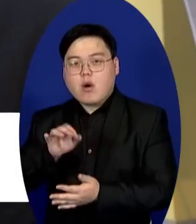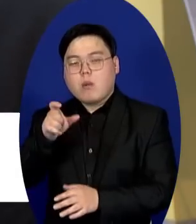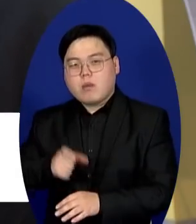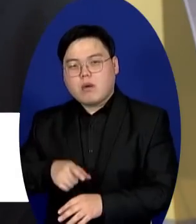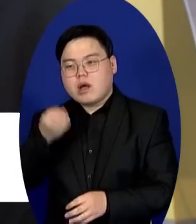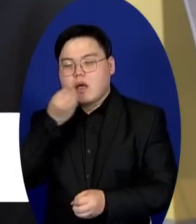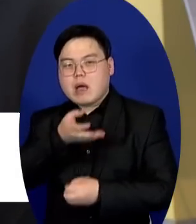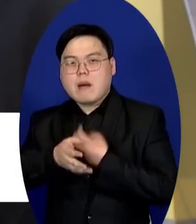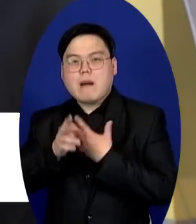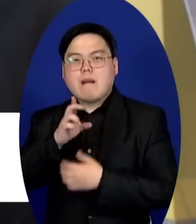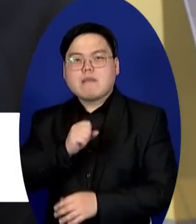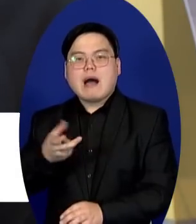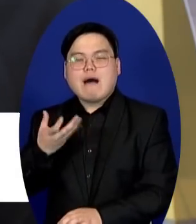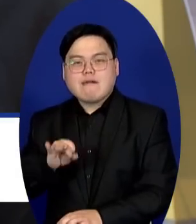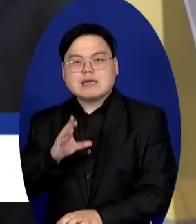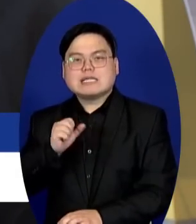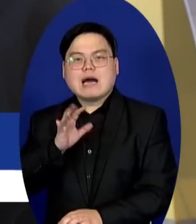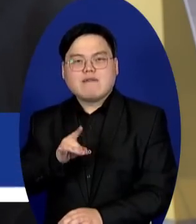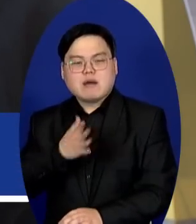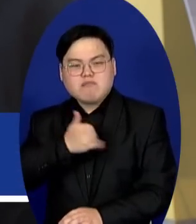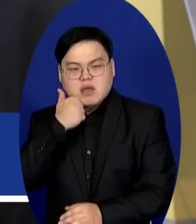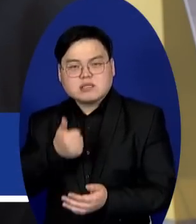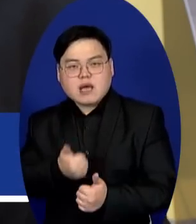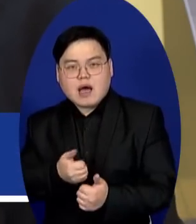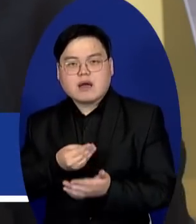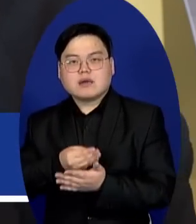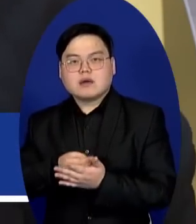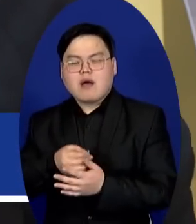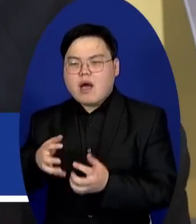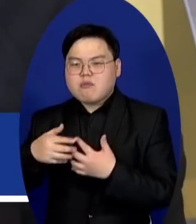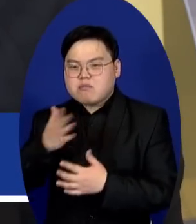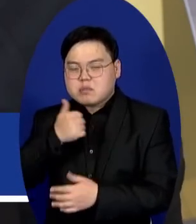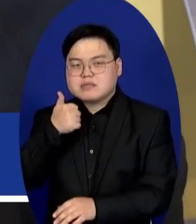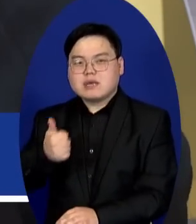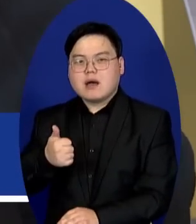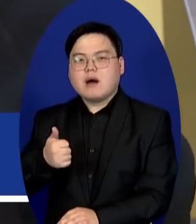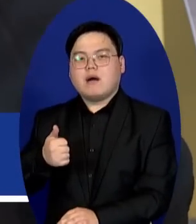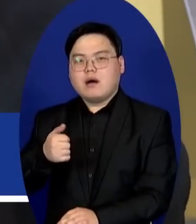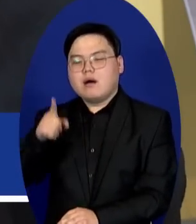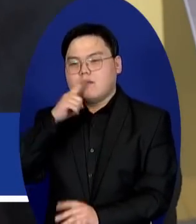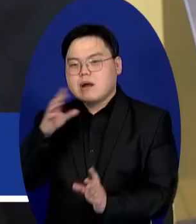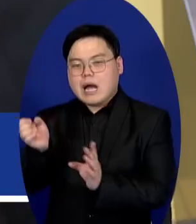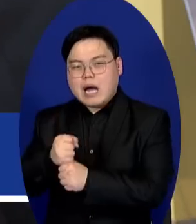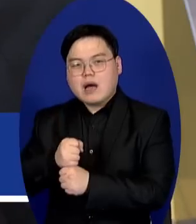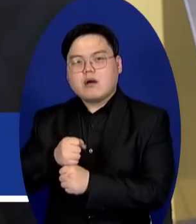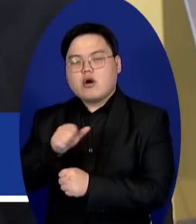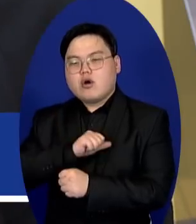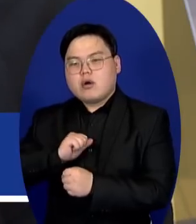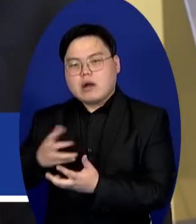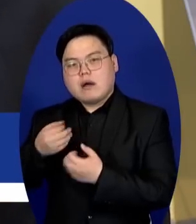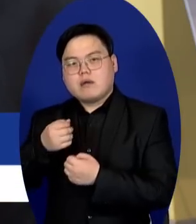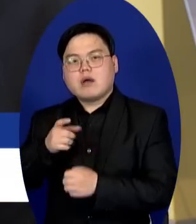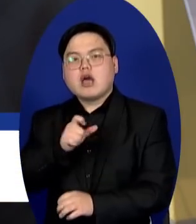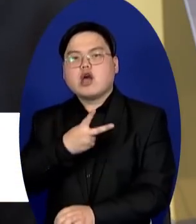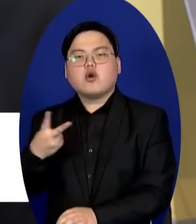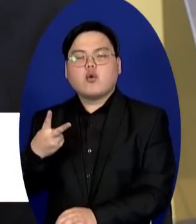саврын тийм сайн одоо хавар одоо боргорсонсоо бол одоо тийм сайн гэдэг юм мэдээлэлээр одоо амтан одоо агнаж та эргүүрийн хогрос